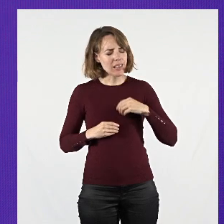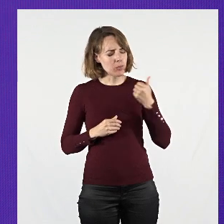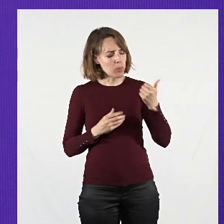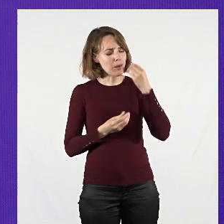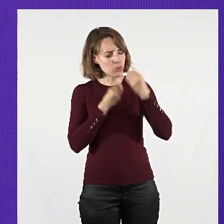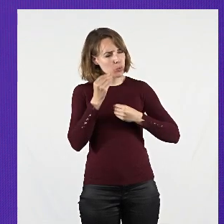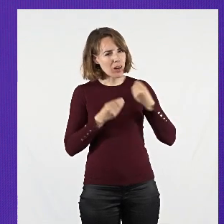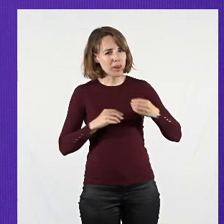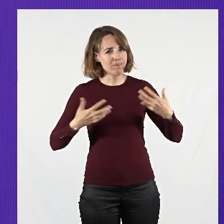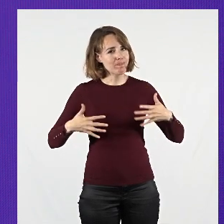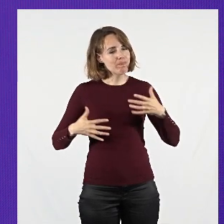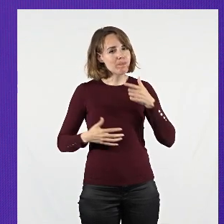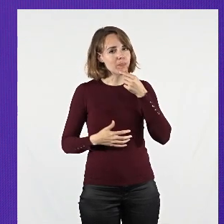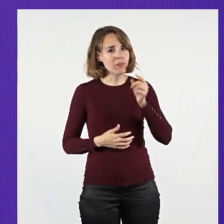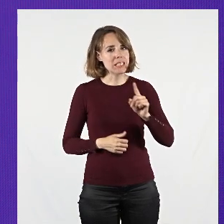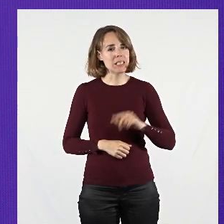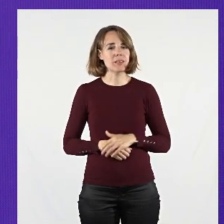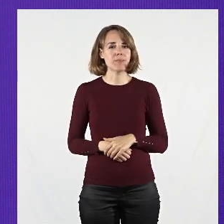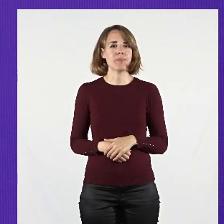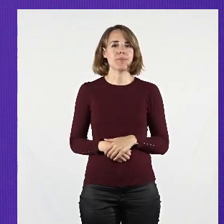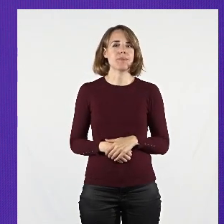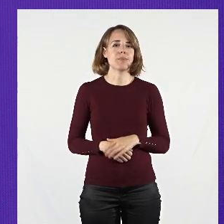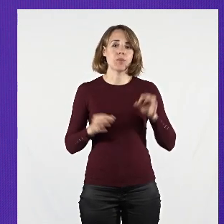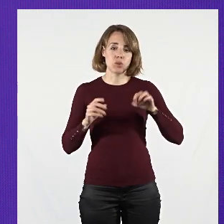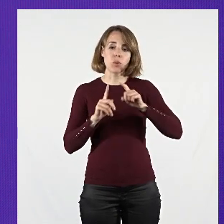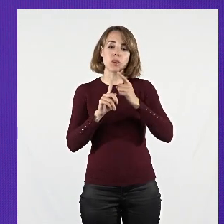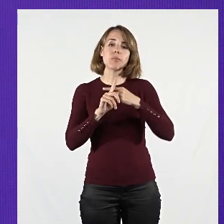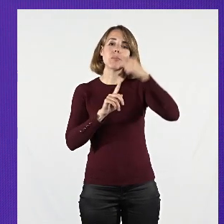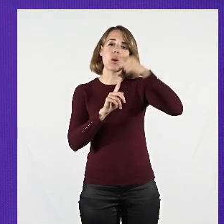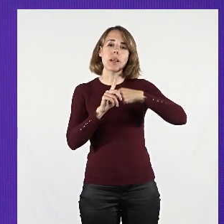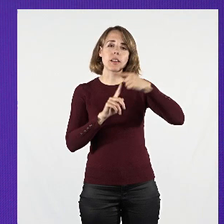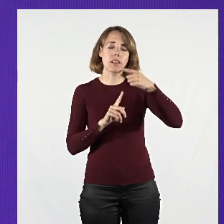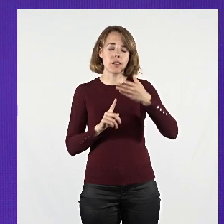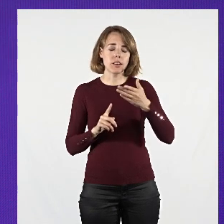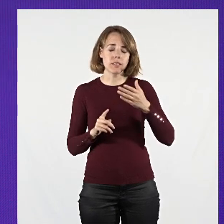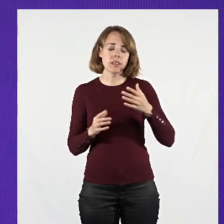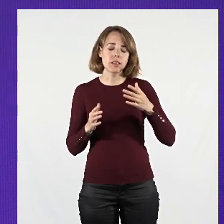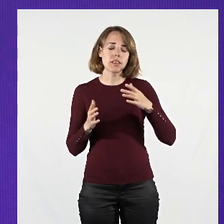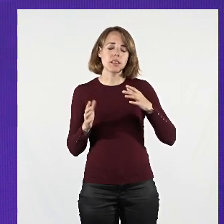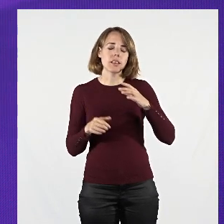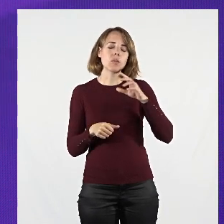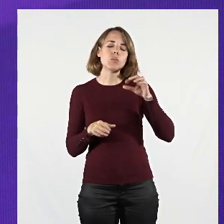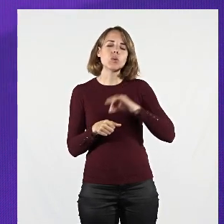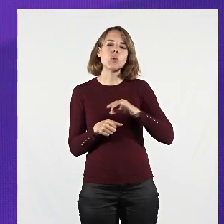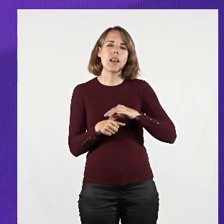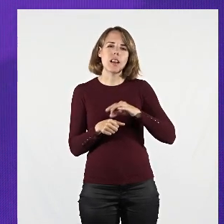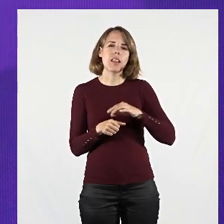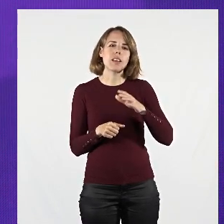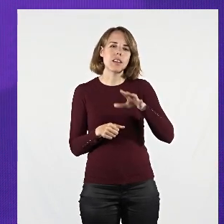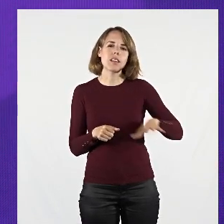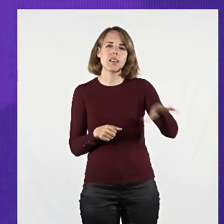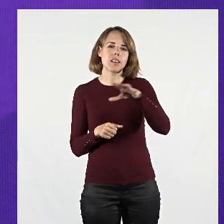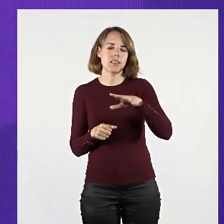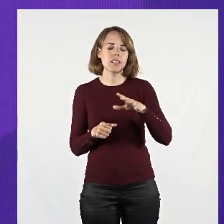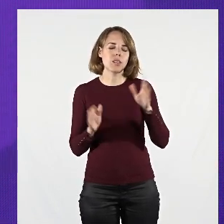un baromètre qui a été fait par la Mutuelle nationale des hospitaliers qui montre que les professionnels,